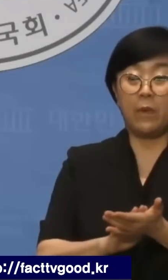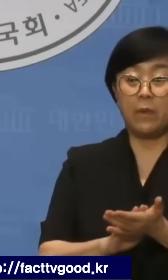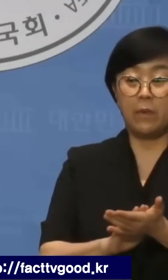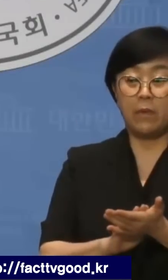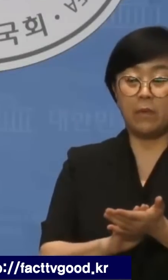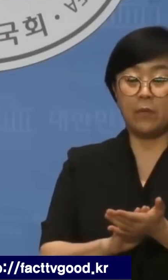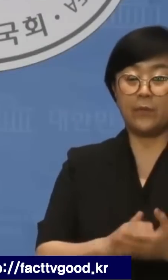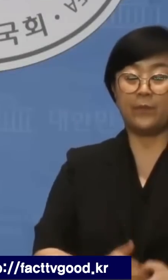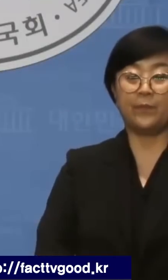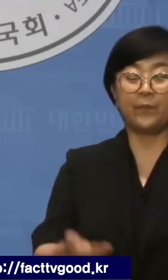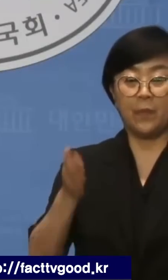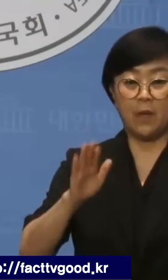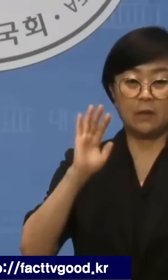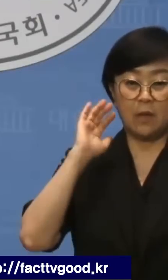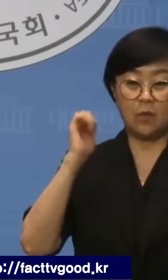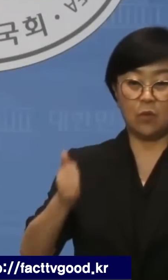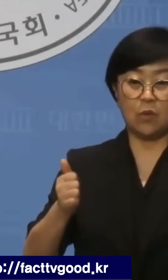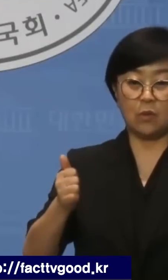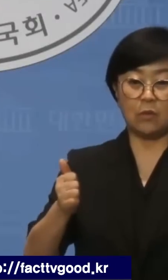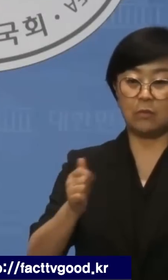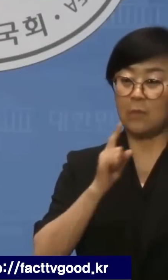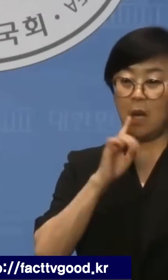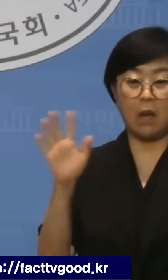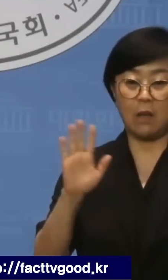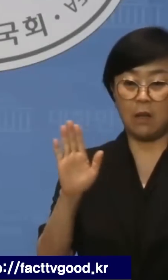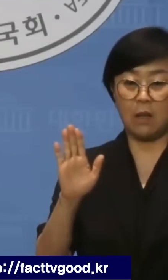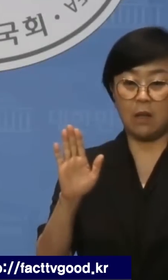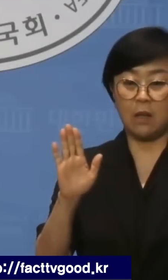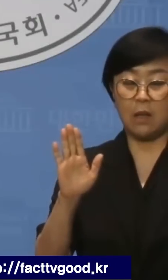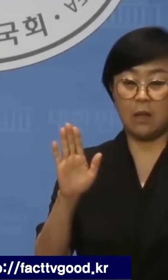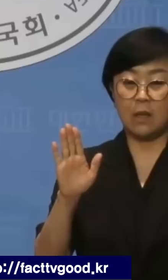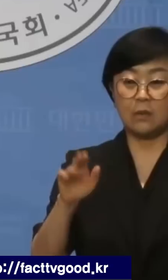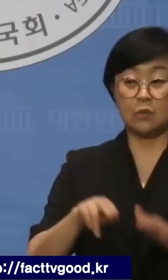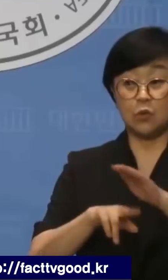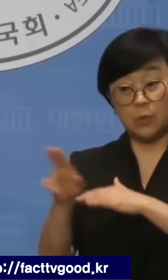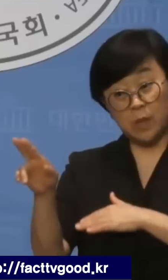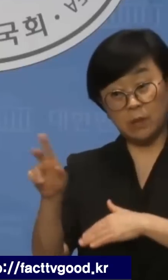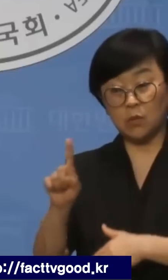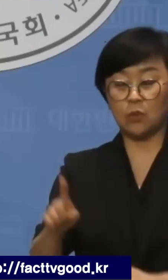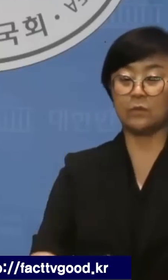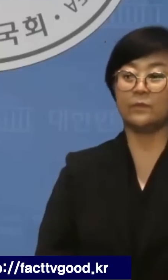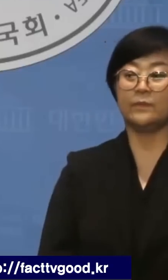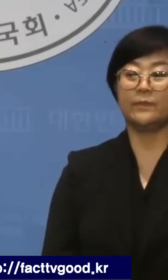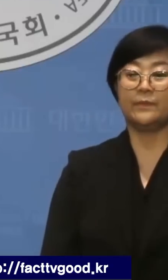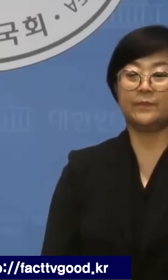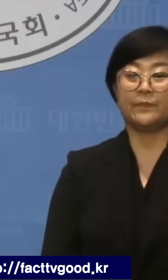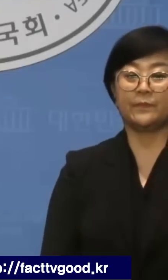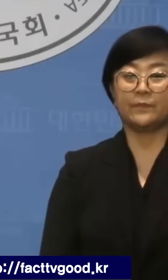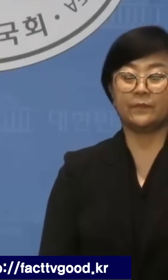엎었습니다. 그런데 대통령은 아무 말도 않겠다니 어디로 도망치려고 합니까?